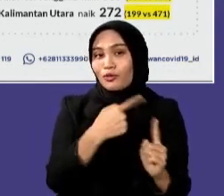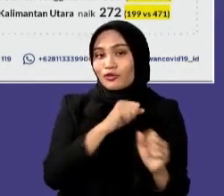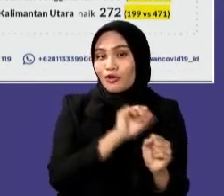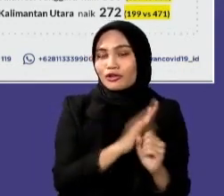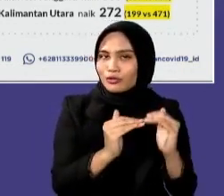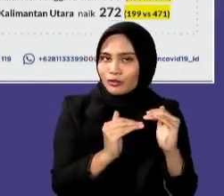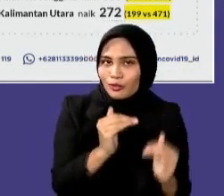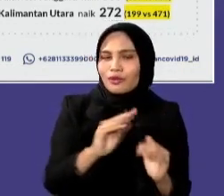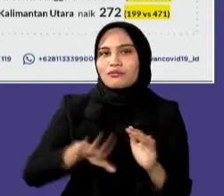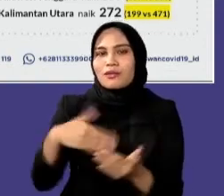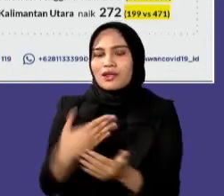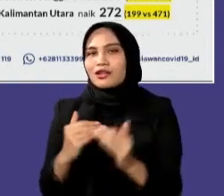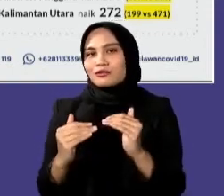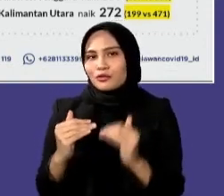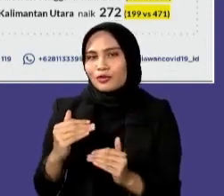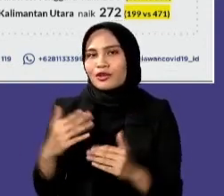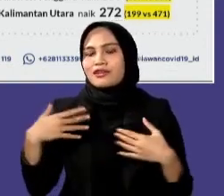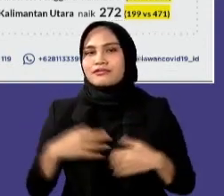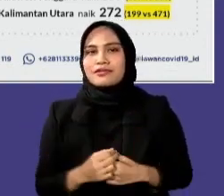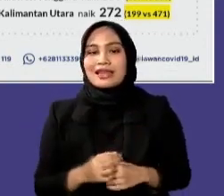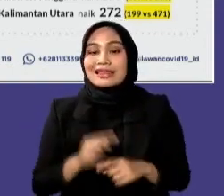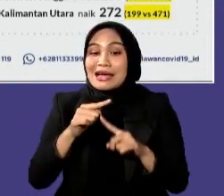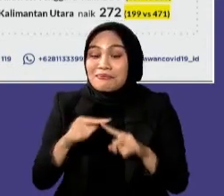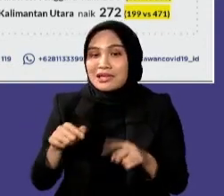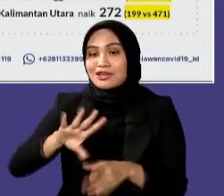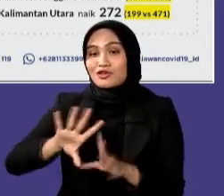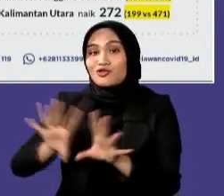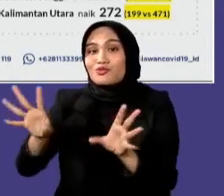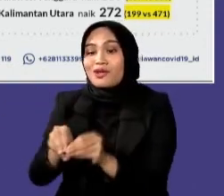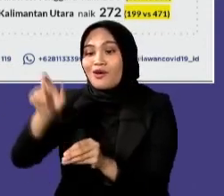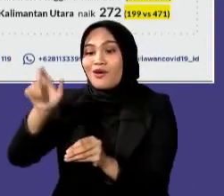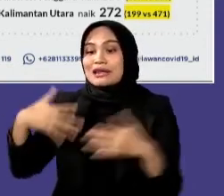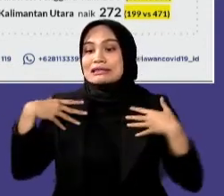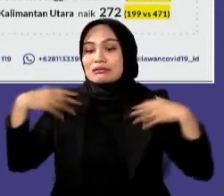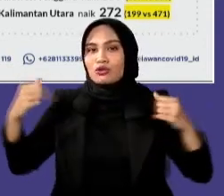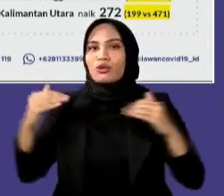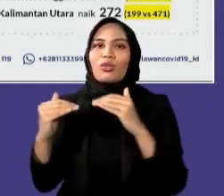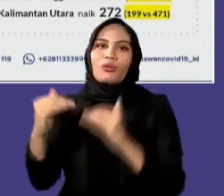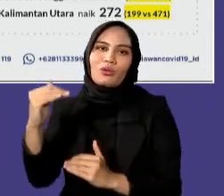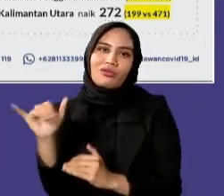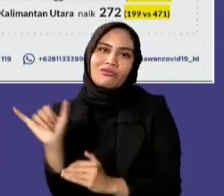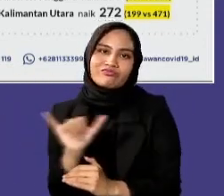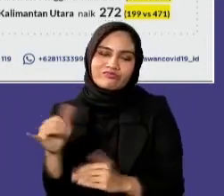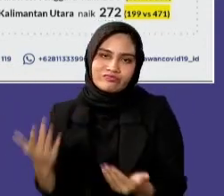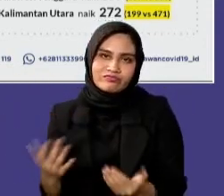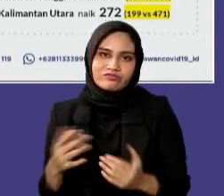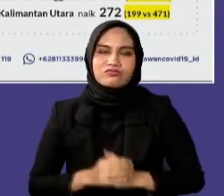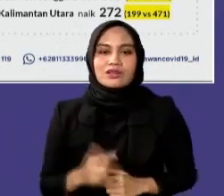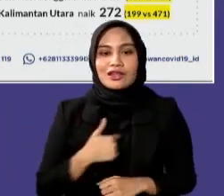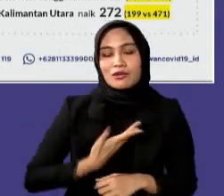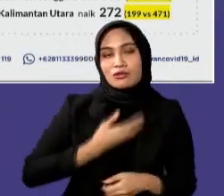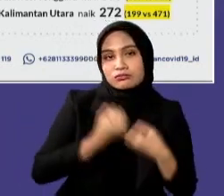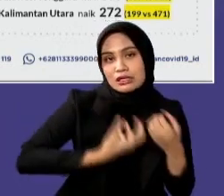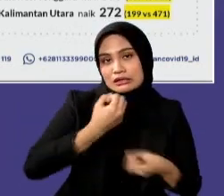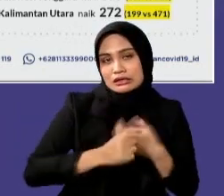baik namun sayangnya dibarengi dengan penurunan kesembuhan pula saya akan Jelaskan satu persatu